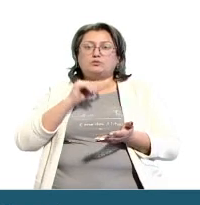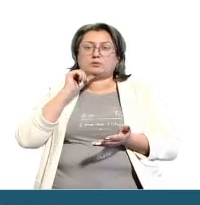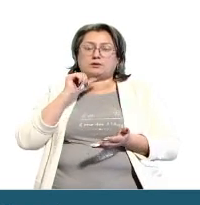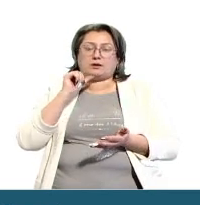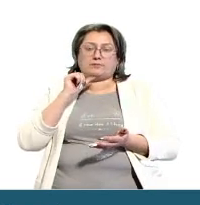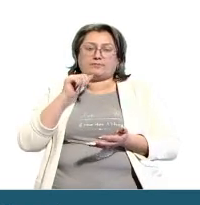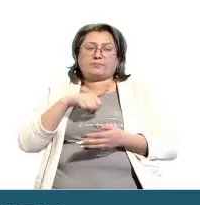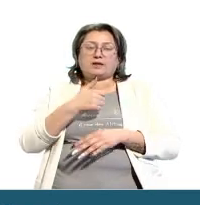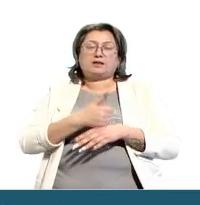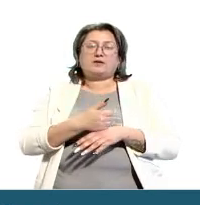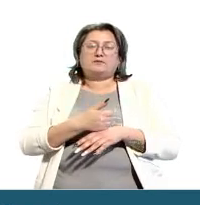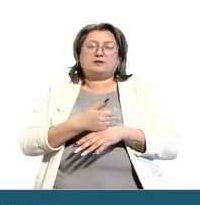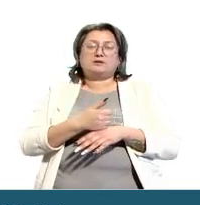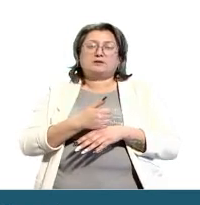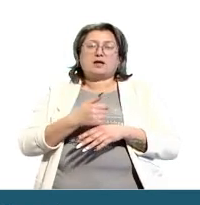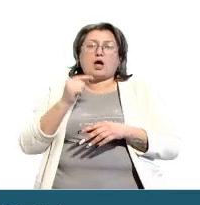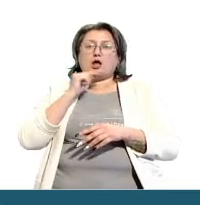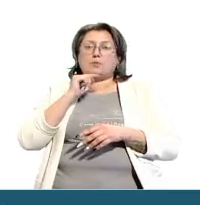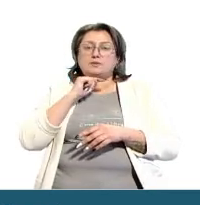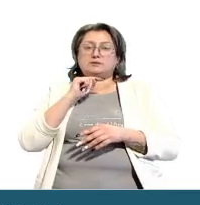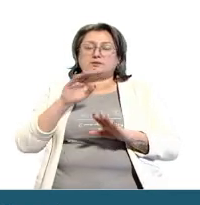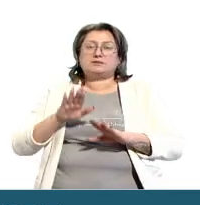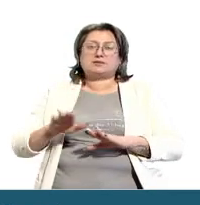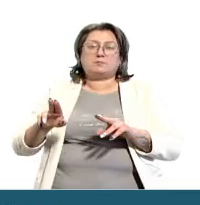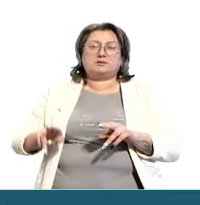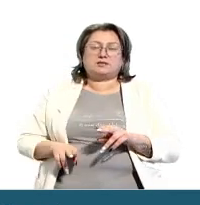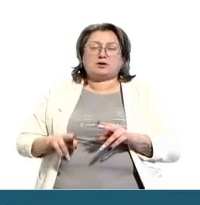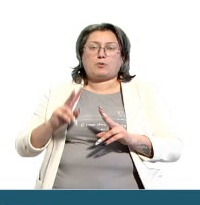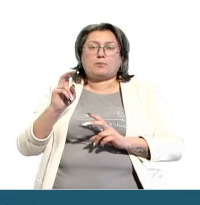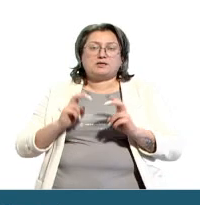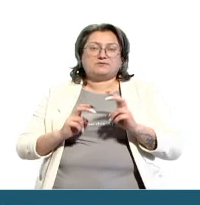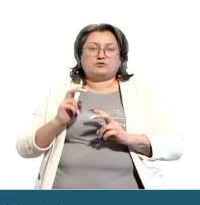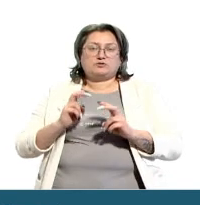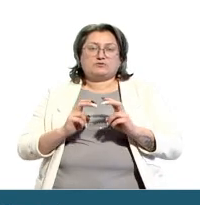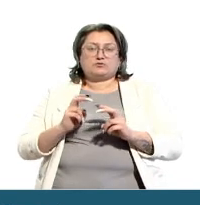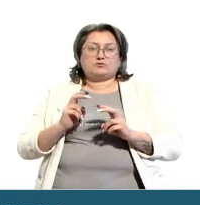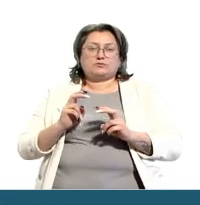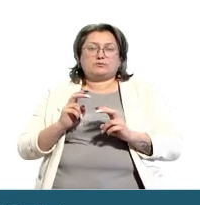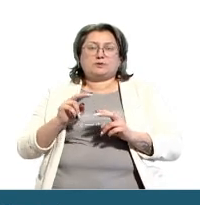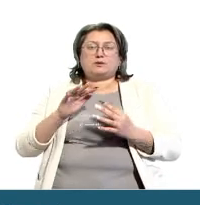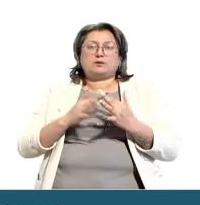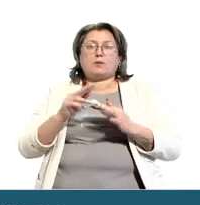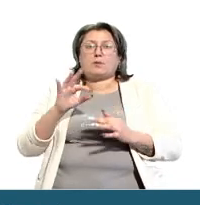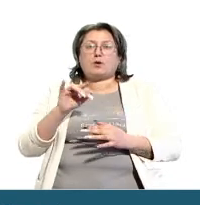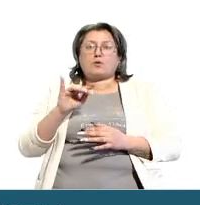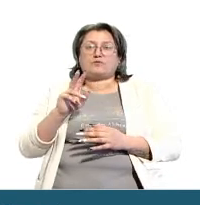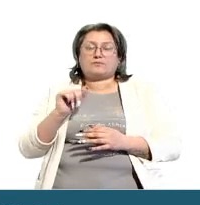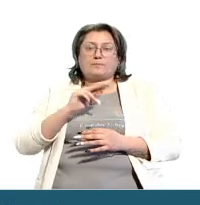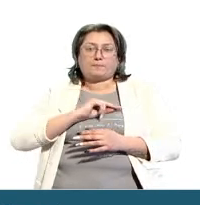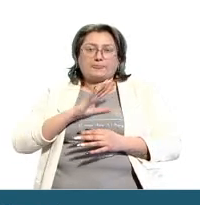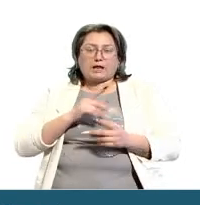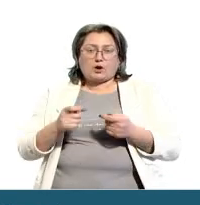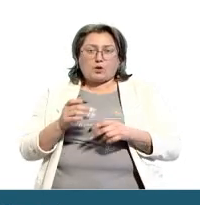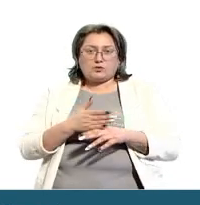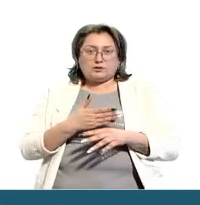жауапкершілігі шектеулі серіктестігінің бас экономисті, директордың өндіріс жөніндегі орынбасары болып бастады. Қостанай облысы әкімдігінің құрылыс